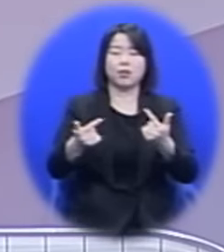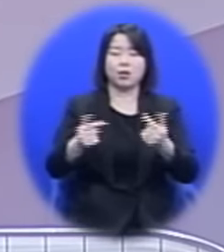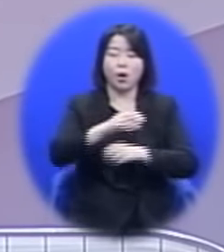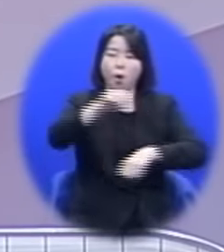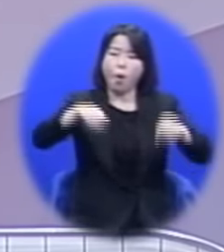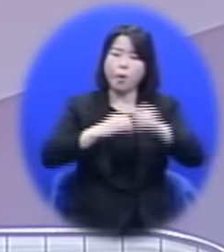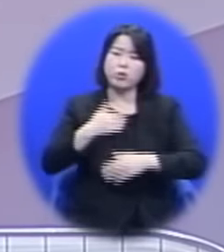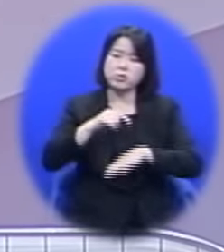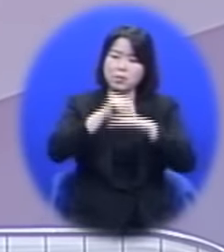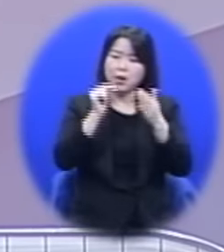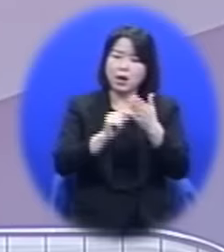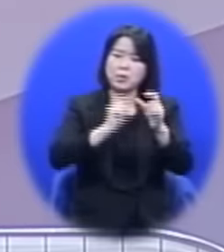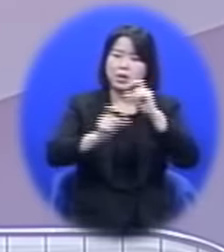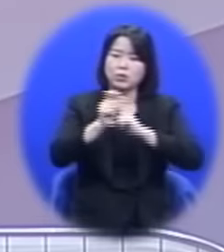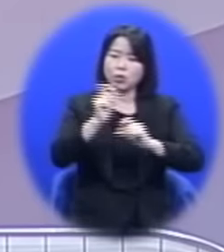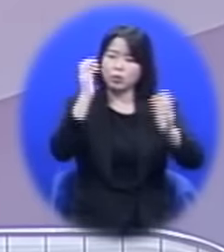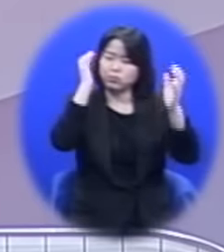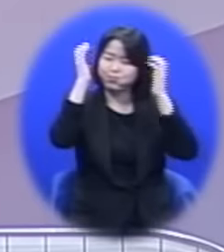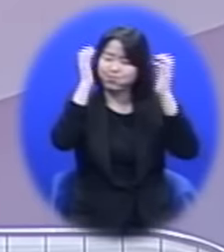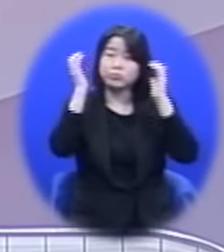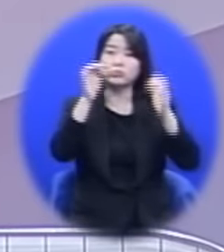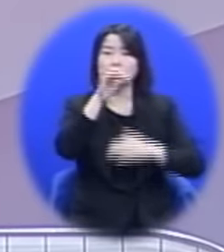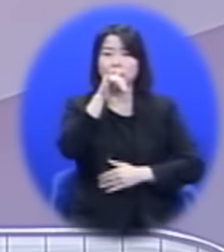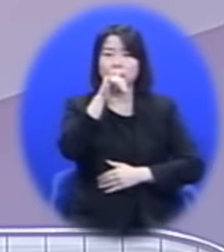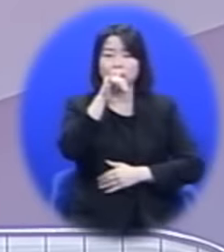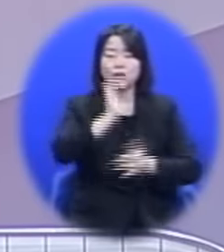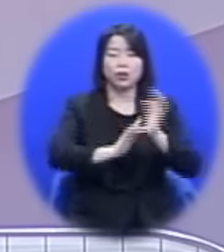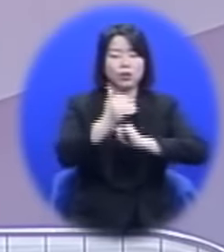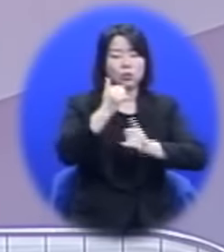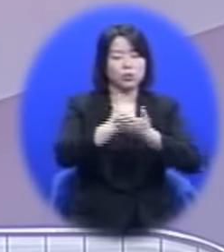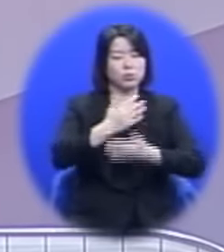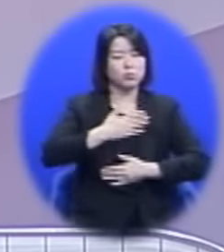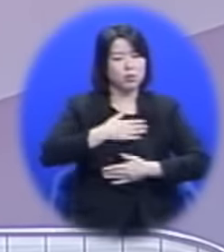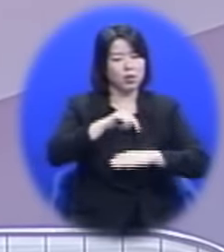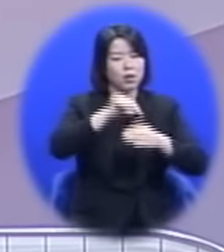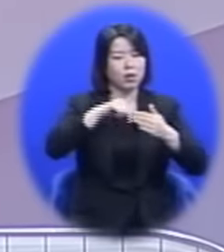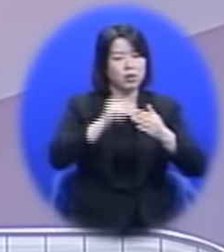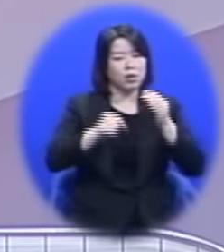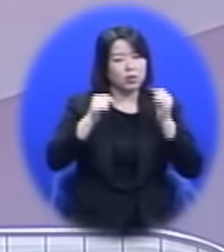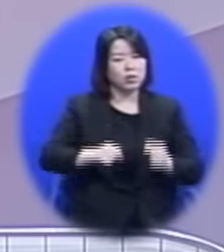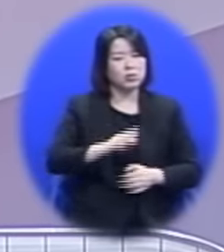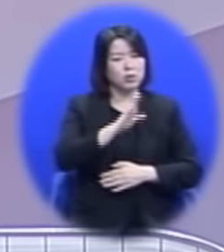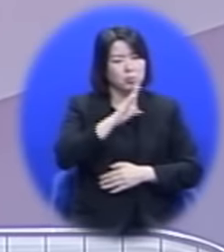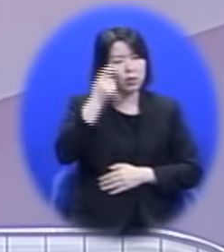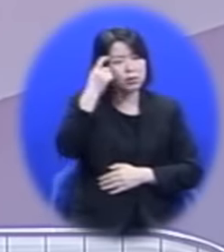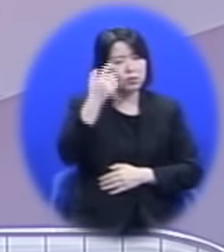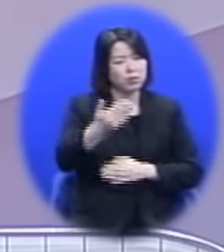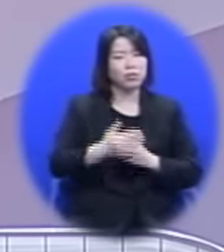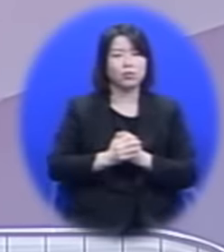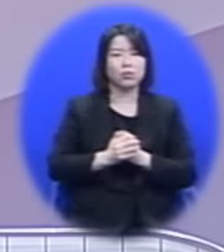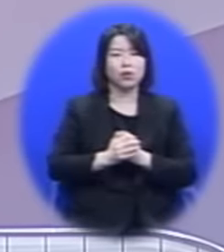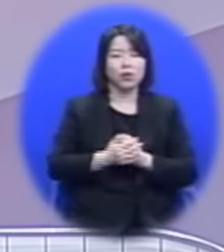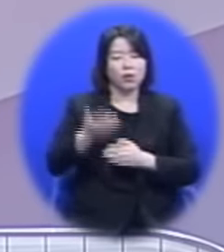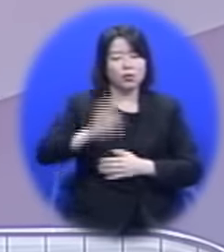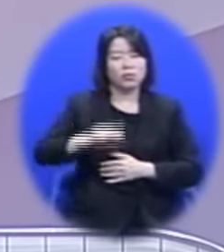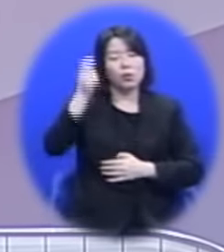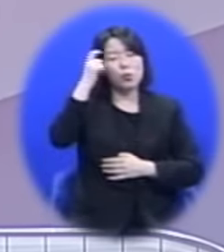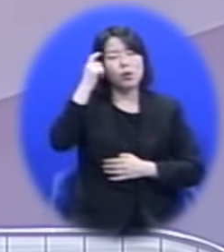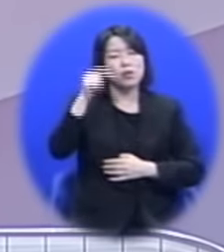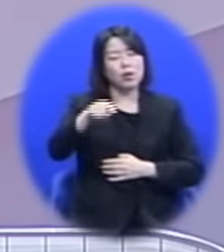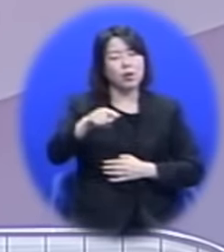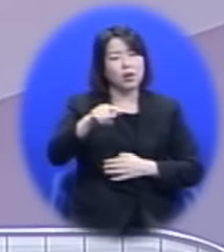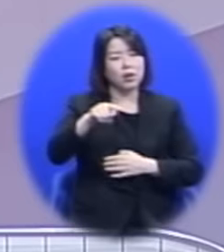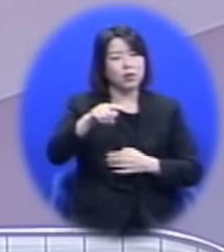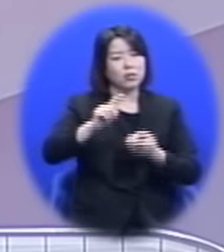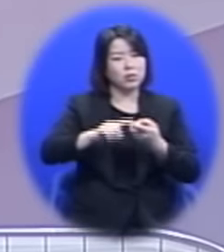더 혼란스러웠습니다. 예수님이 내 안에 계신 게 사실이란 말이야? 아니, 그런데 내가 어떻게 그걸 모를